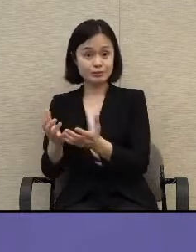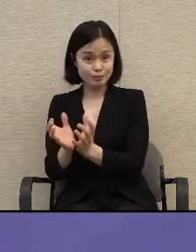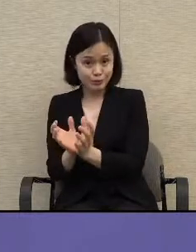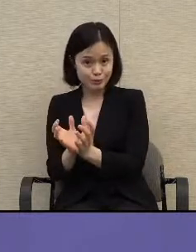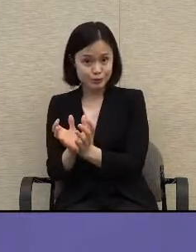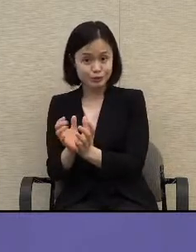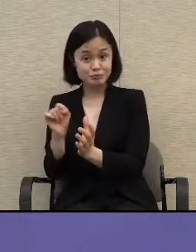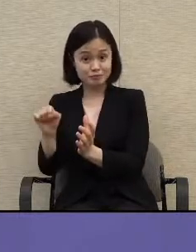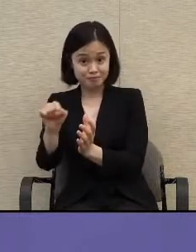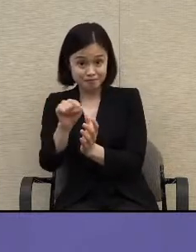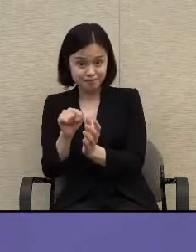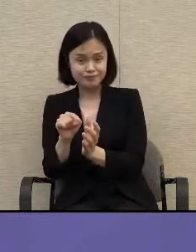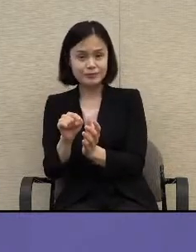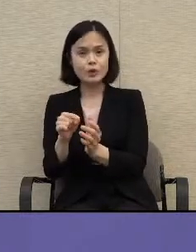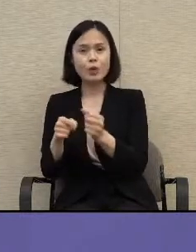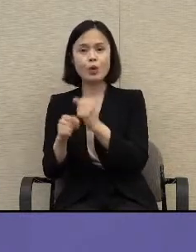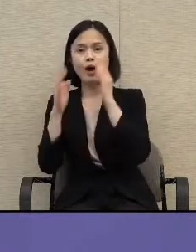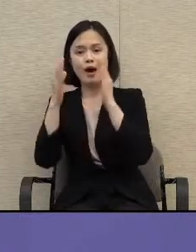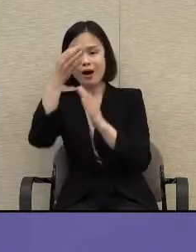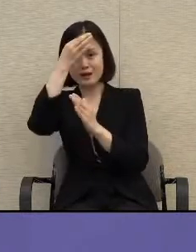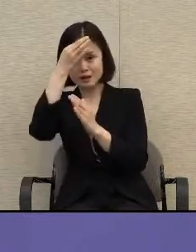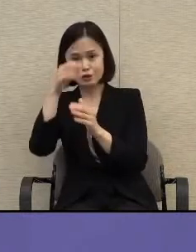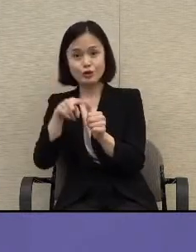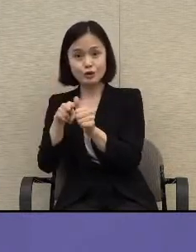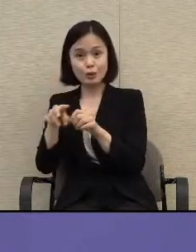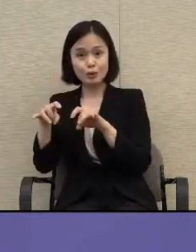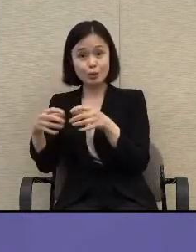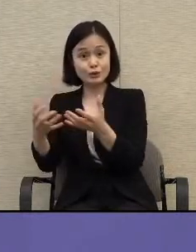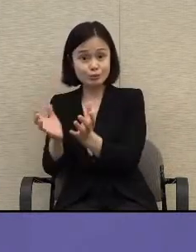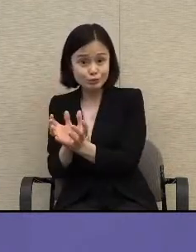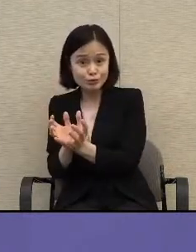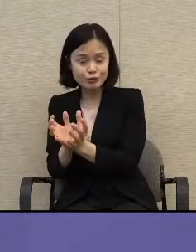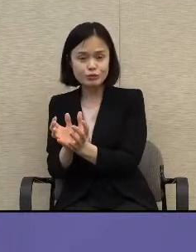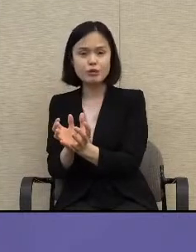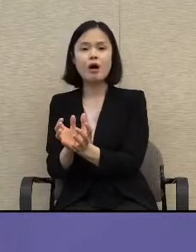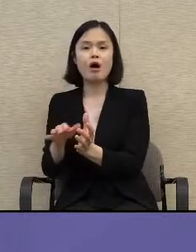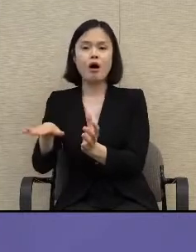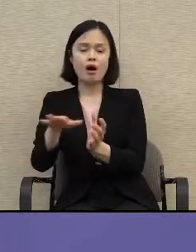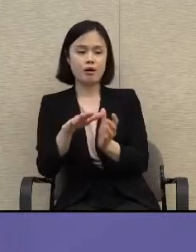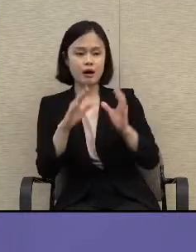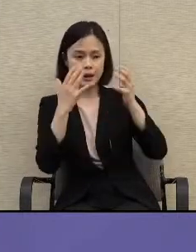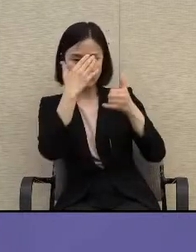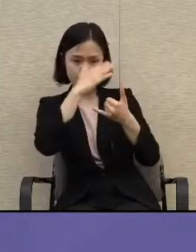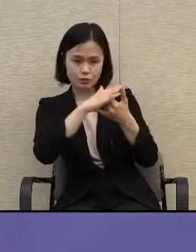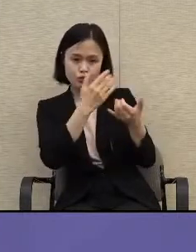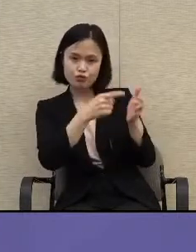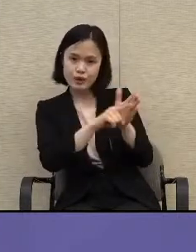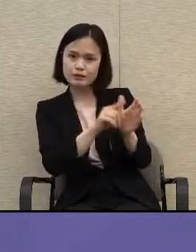이제 과학기술정보통신부에서 각각 이제 아동 청소년을 대상으로 한 정신건강 증진 사업이라는 것들이 진행이 되고